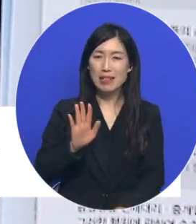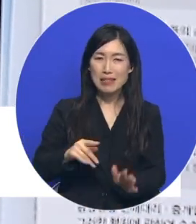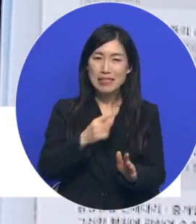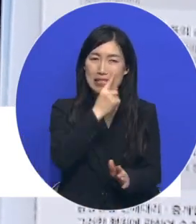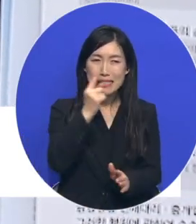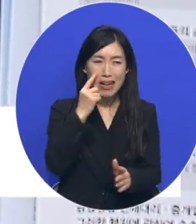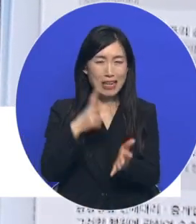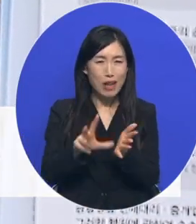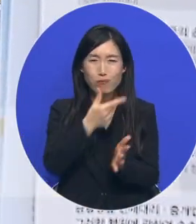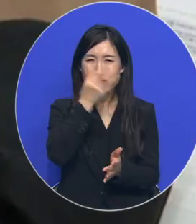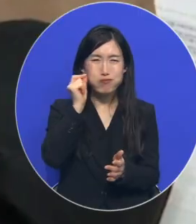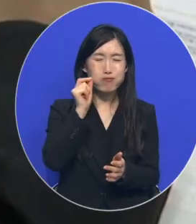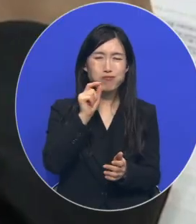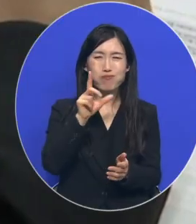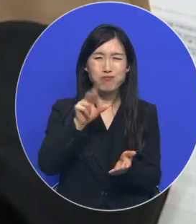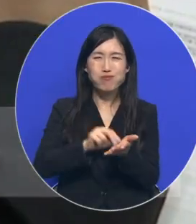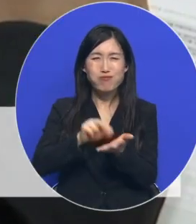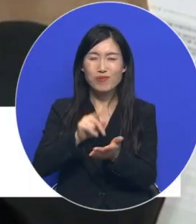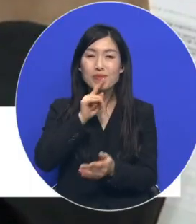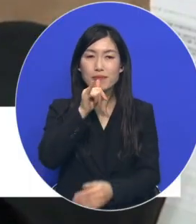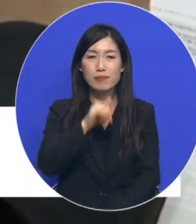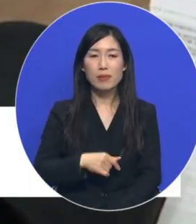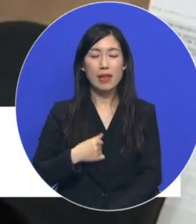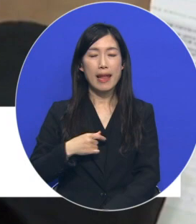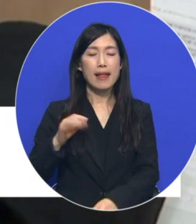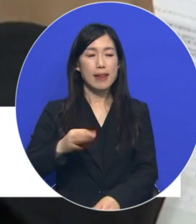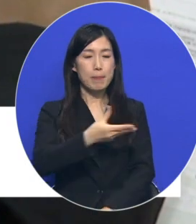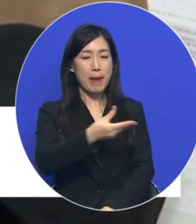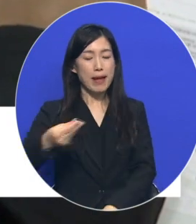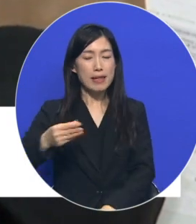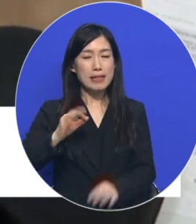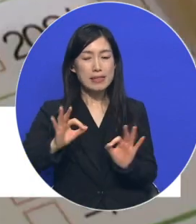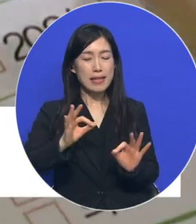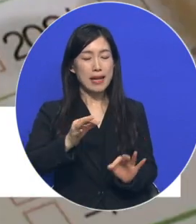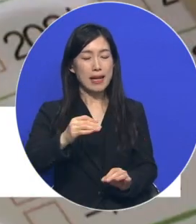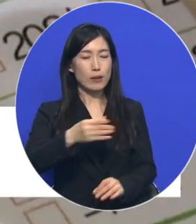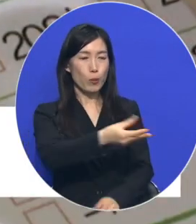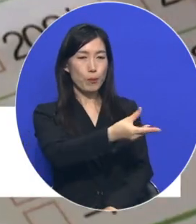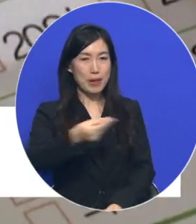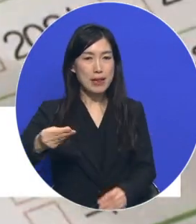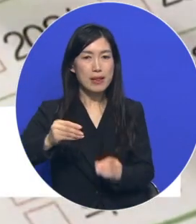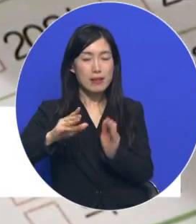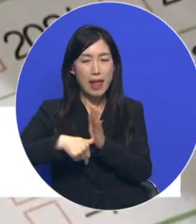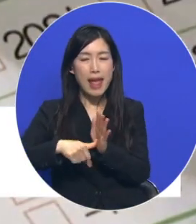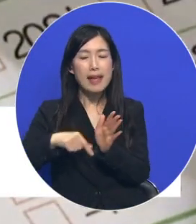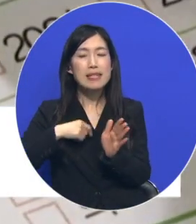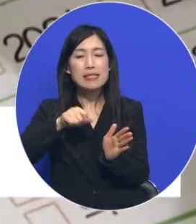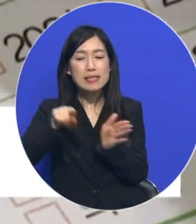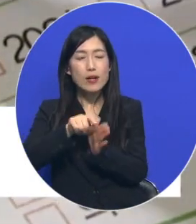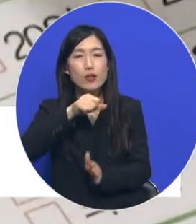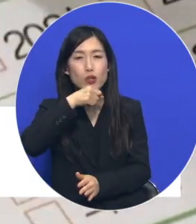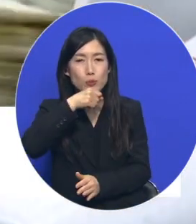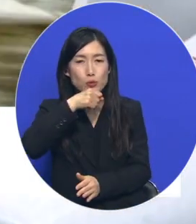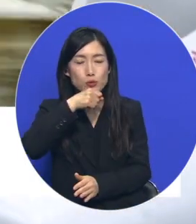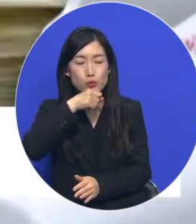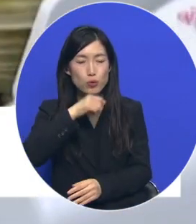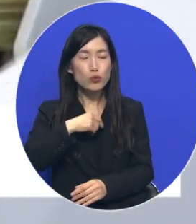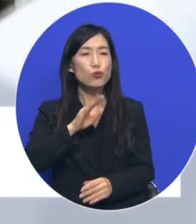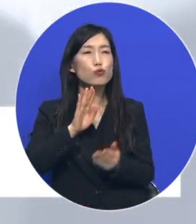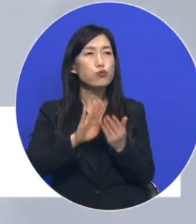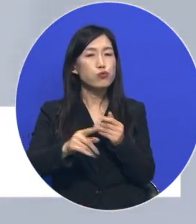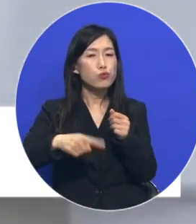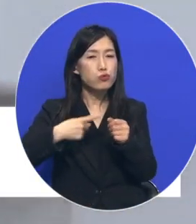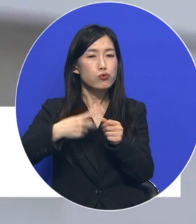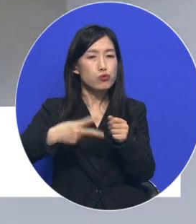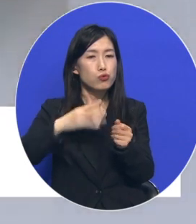지적이 끊이지 않고 있습니다 금리인하 요구권은 대출을 받았을 때보다 신용 상태가 좋아진 경우 금융사에 금리를